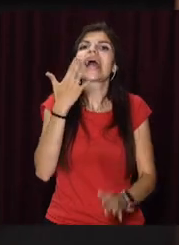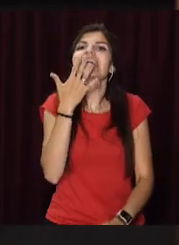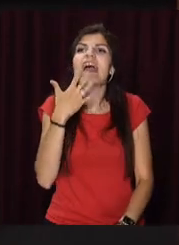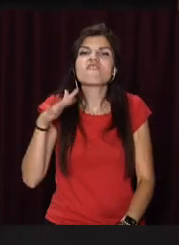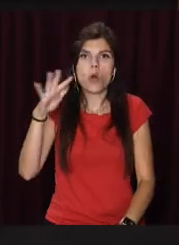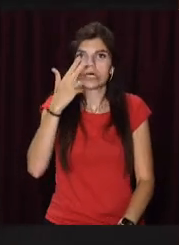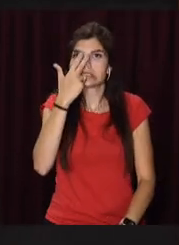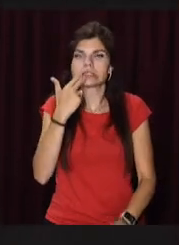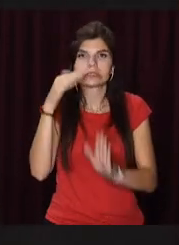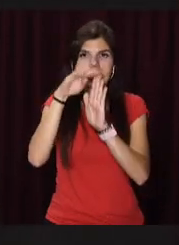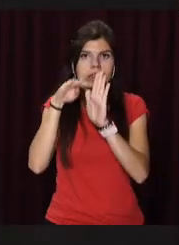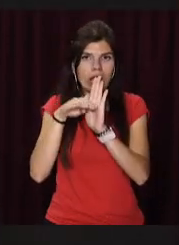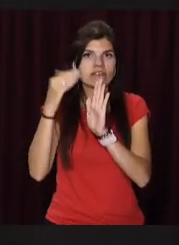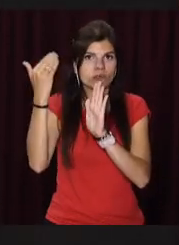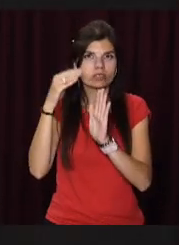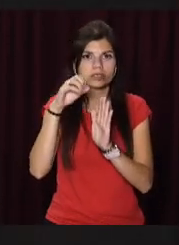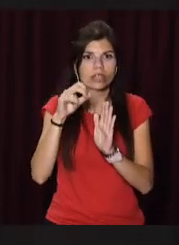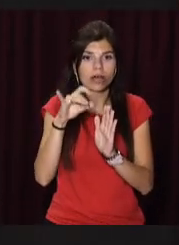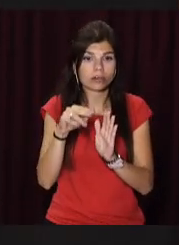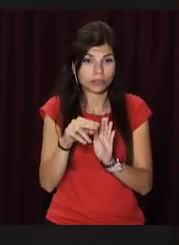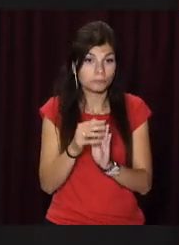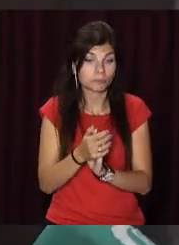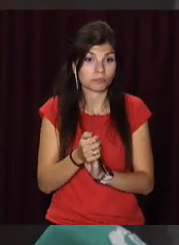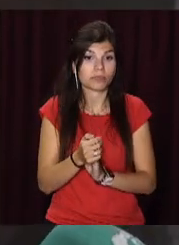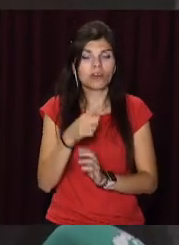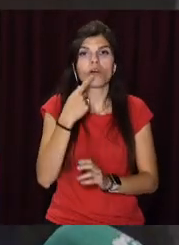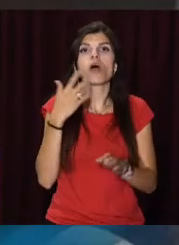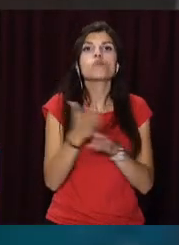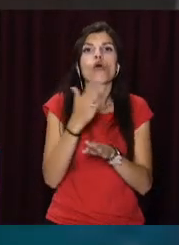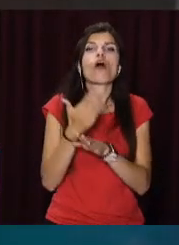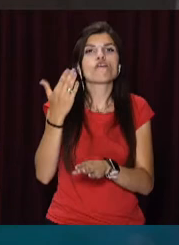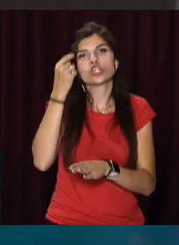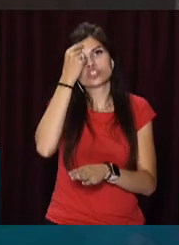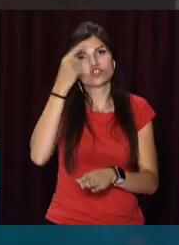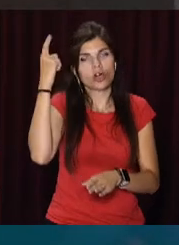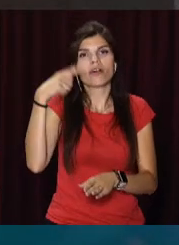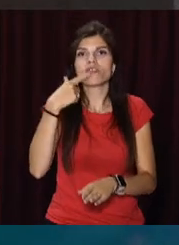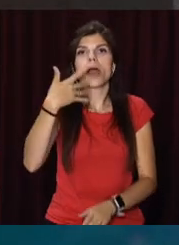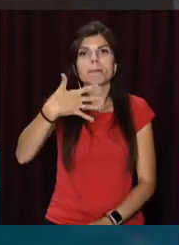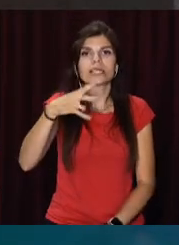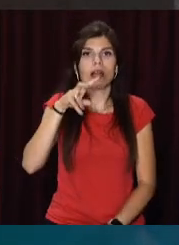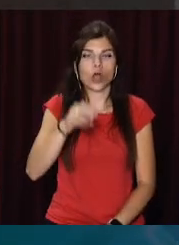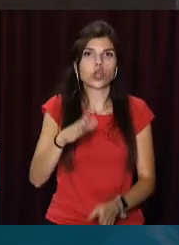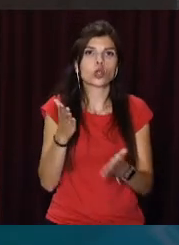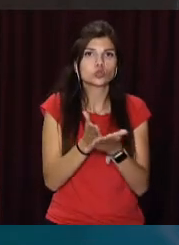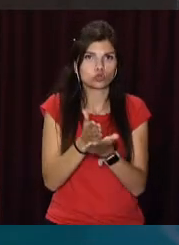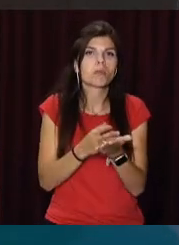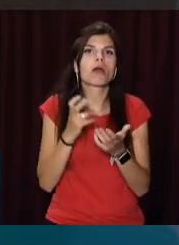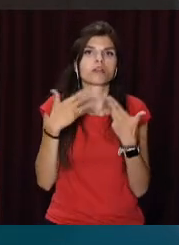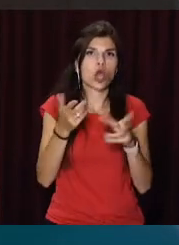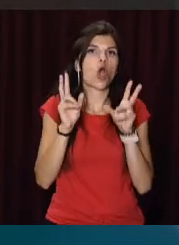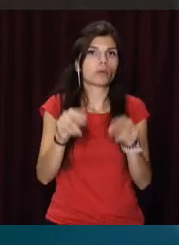Трубу ставим трехслойную, динамичную, производство Чехии. Производитель гарантирует 50 лет службы этой трубы.